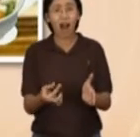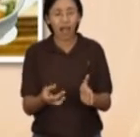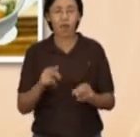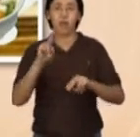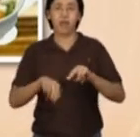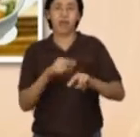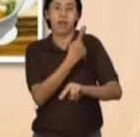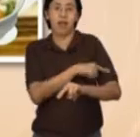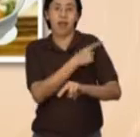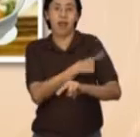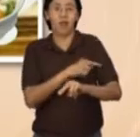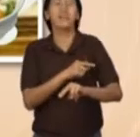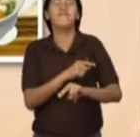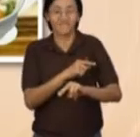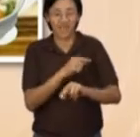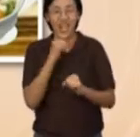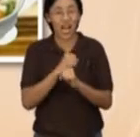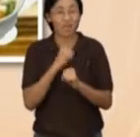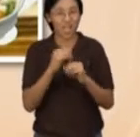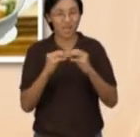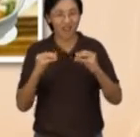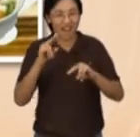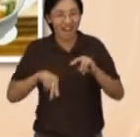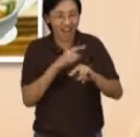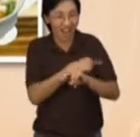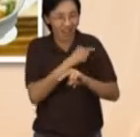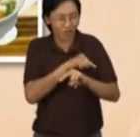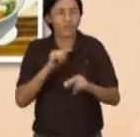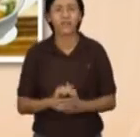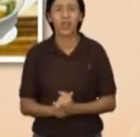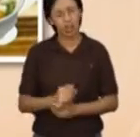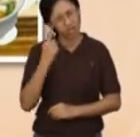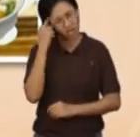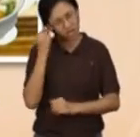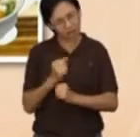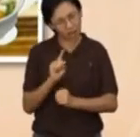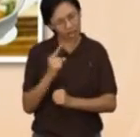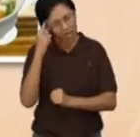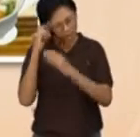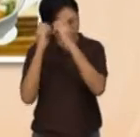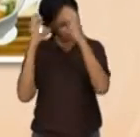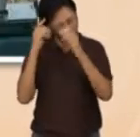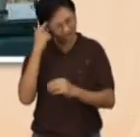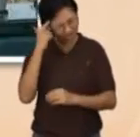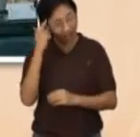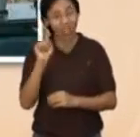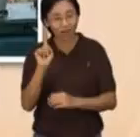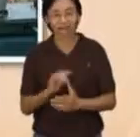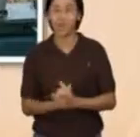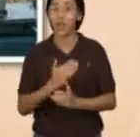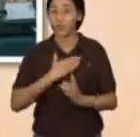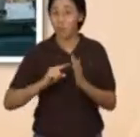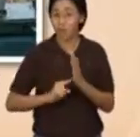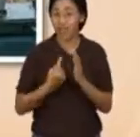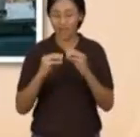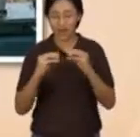ทำลูกลอกครับ ลูกลอกนั่นเอง ครับผม ดิฉันยังมองไม่เห็นภาพเลยค่ะว่าจะต้องทำยังไงเราเริ่มอะไรดีไหมคะ ครับผมก็จะเริ่มทำ